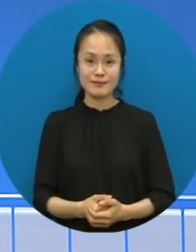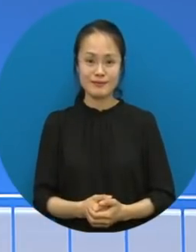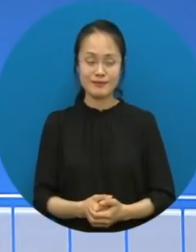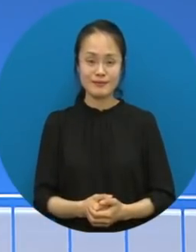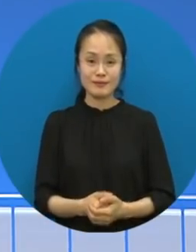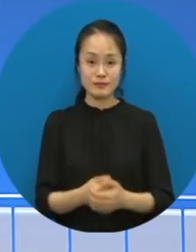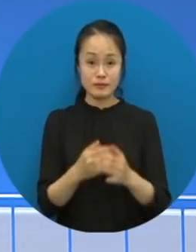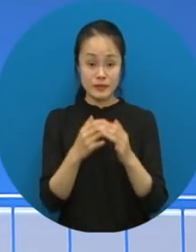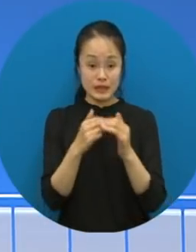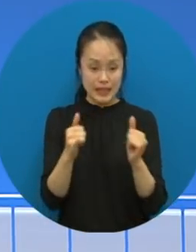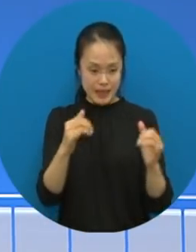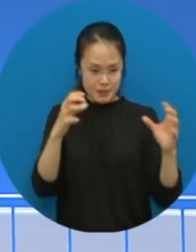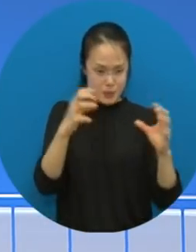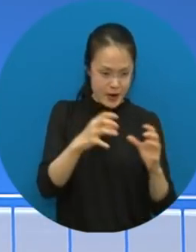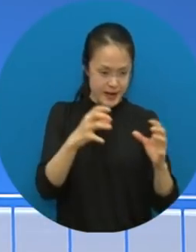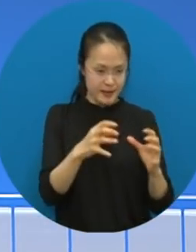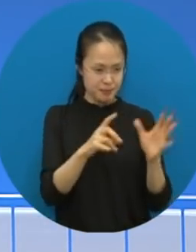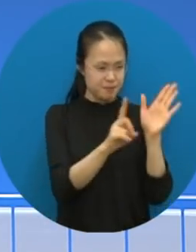사람을 모을 것인가?